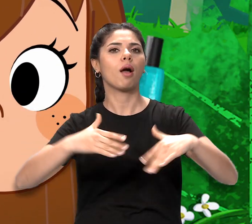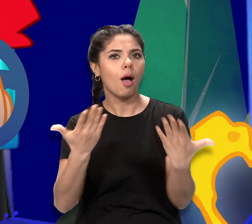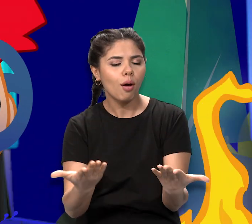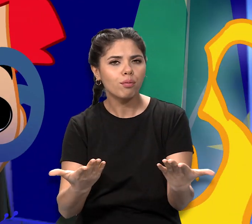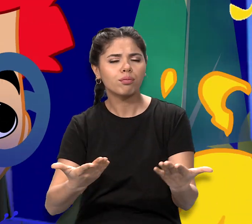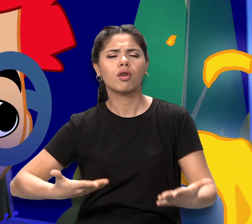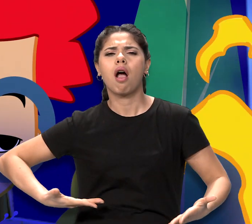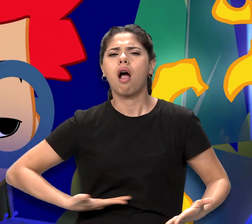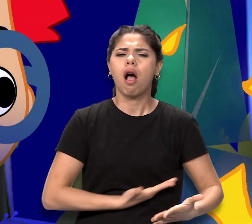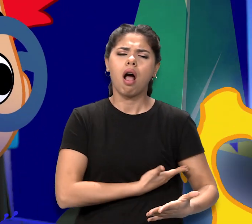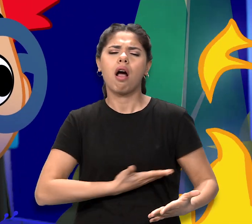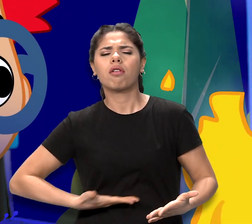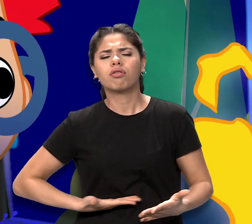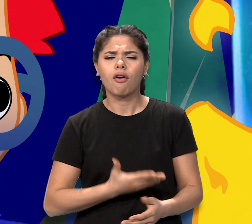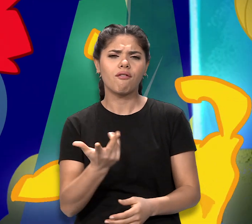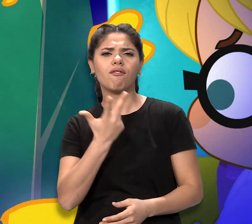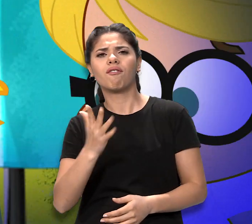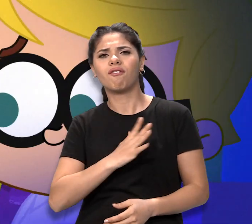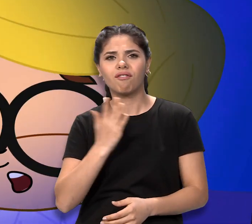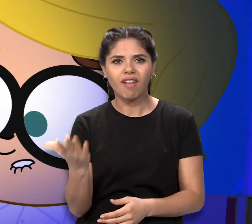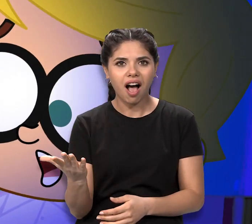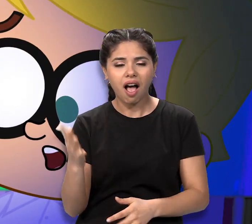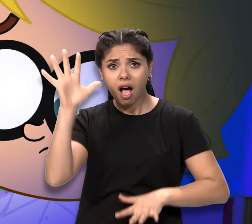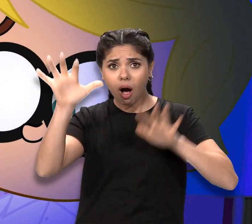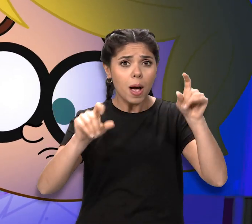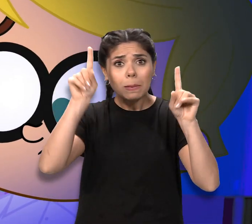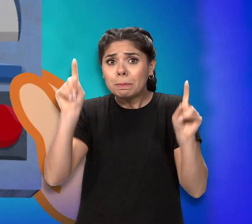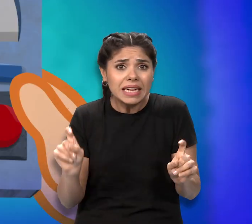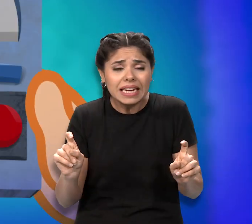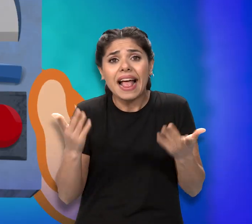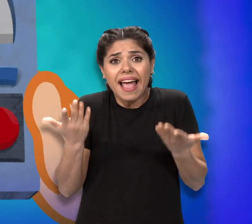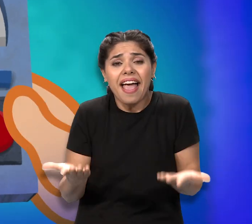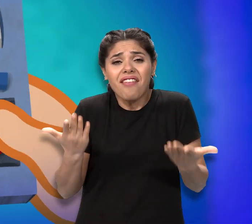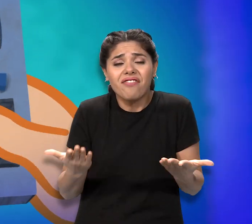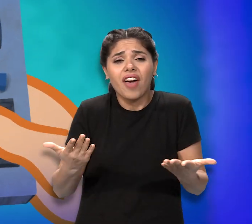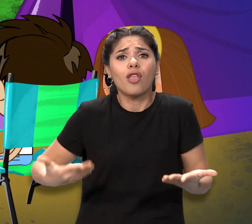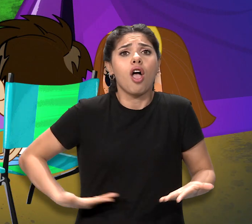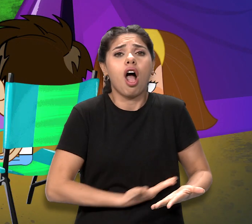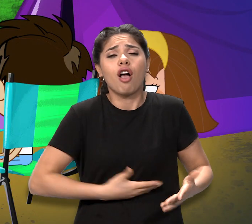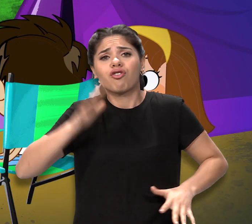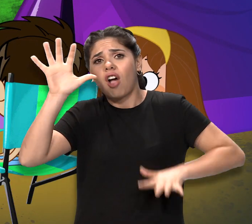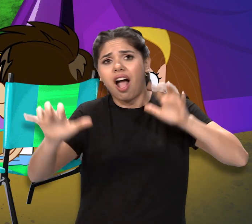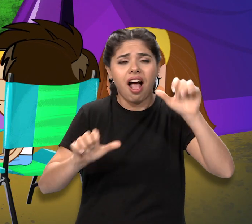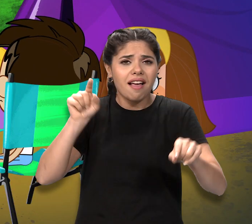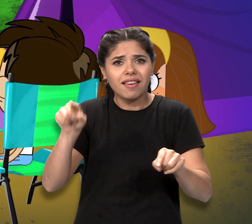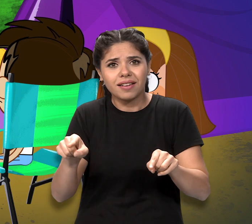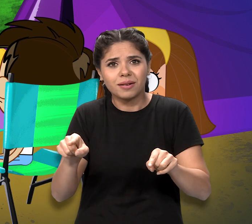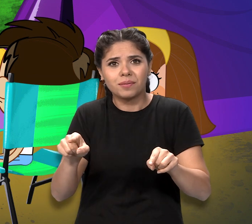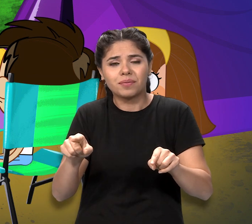gelmiş. Karnı çok ama çok açmış. Ayı mı? Evet, karnı da çok